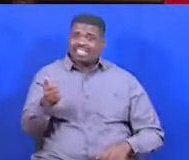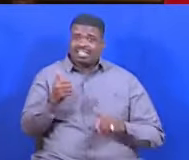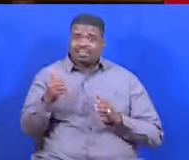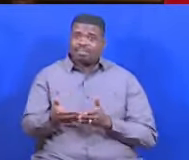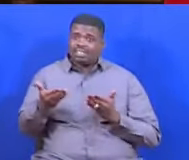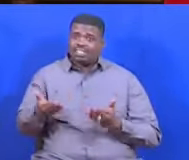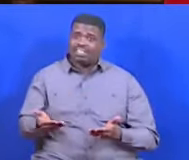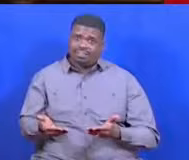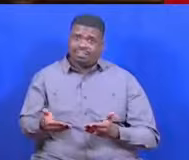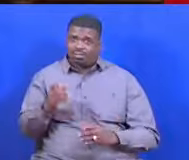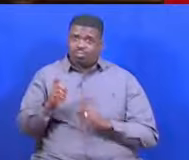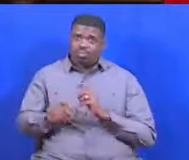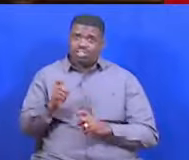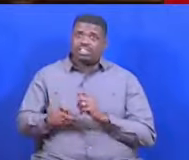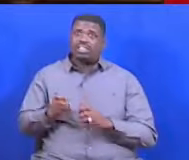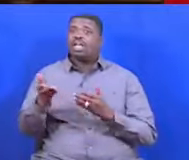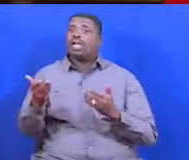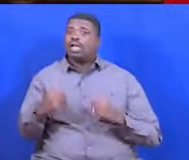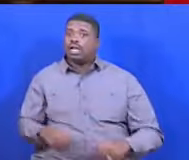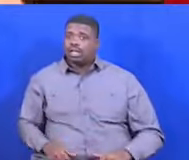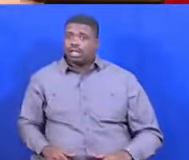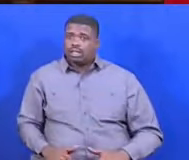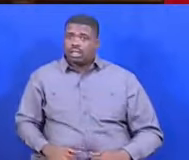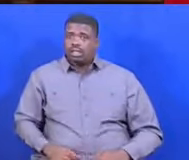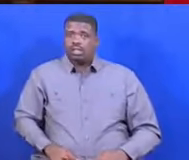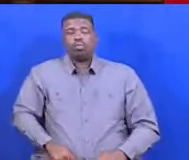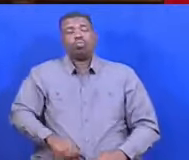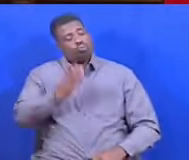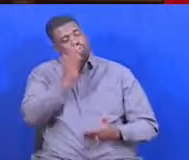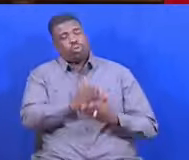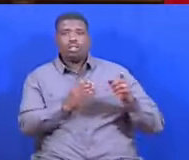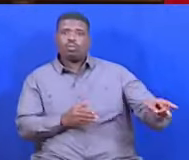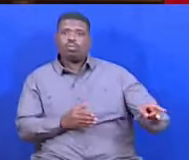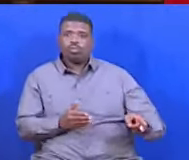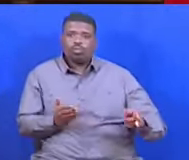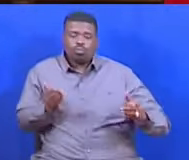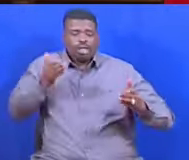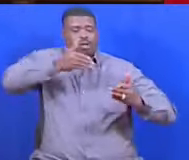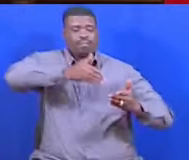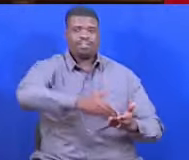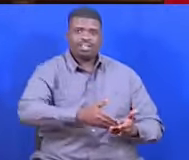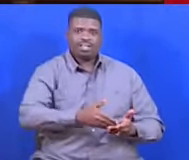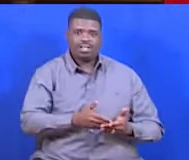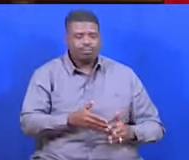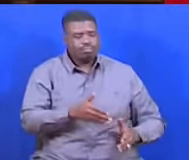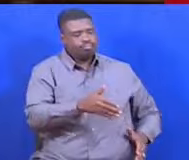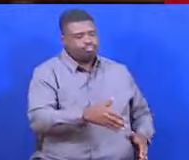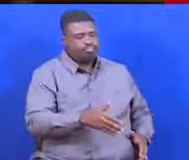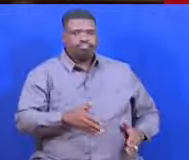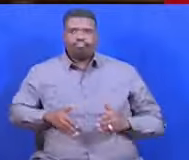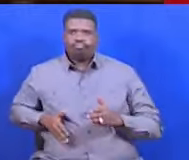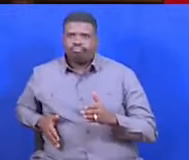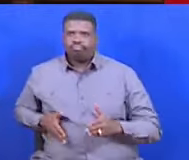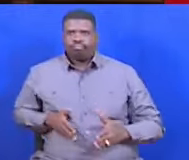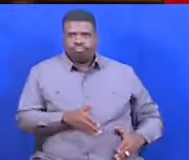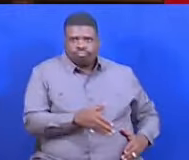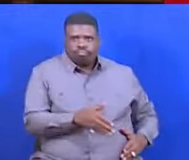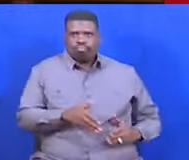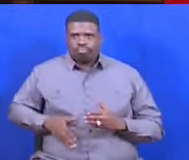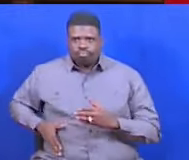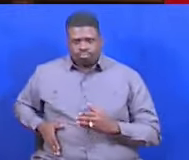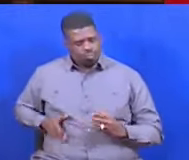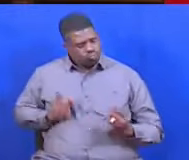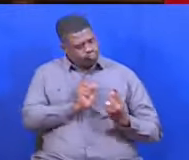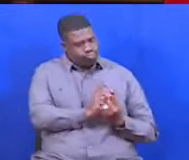hivi tunashindana na ukuta. Huo ndio ukweli, wala tusidanganyane. Unakwenda unakuta daktari moja na nesi